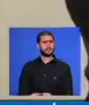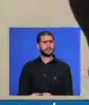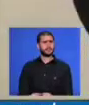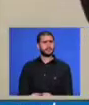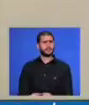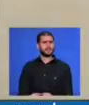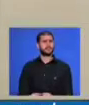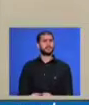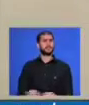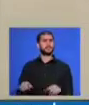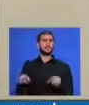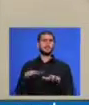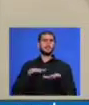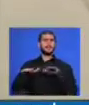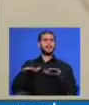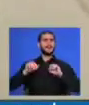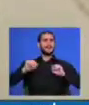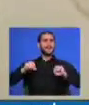como gobierno